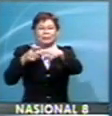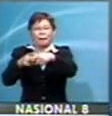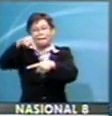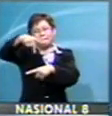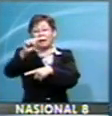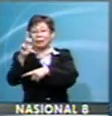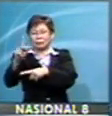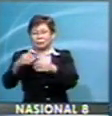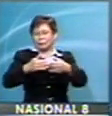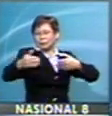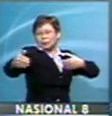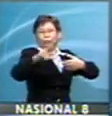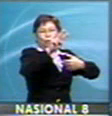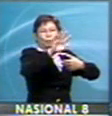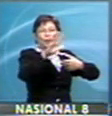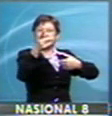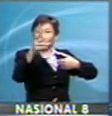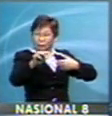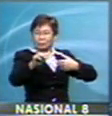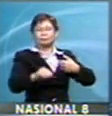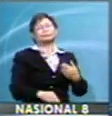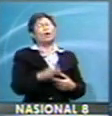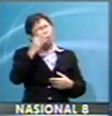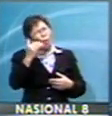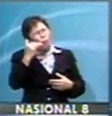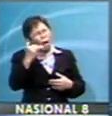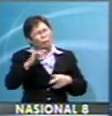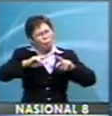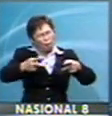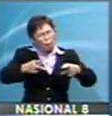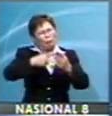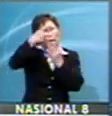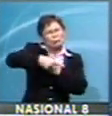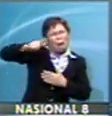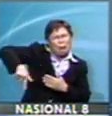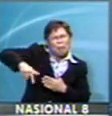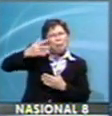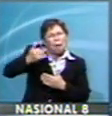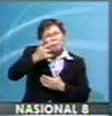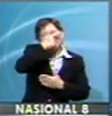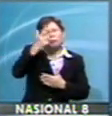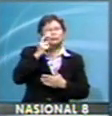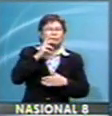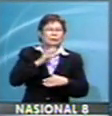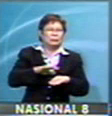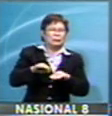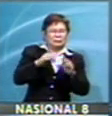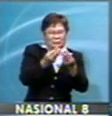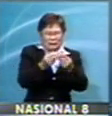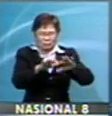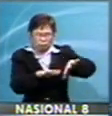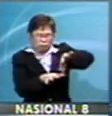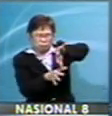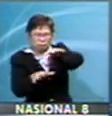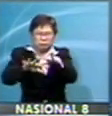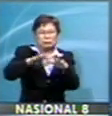paka yang sepanjang 25 km antara faktor yang mengakibatkan projek itu lewat siap ialah berlakunya kejadian pergerakan tanah di